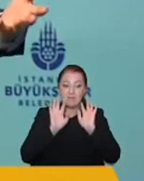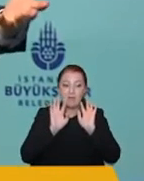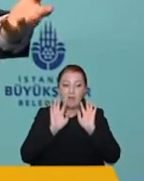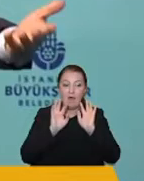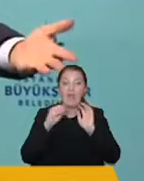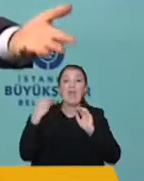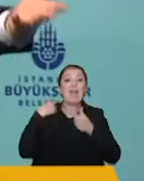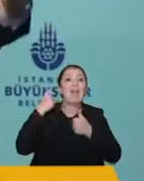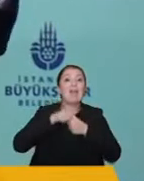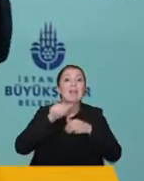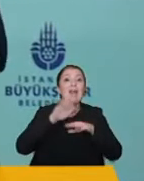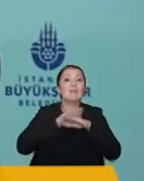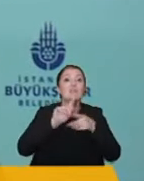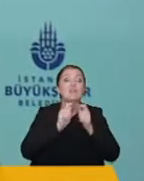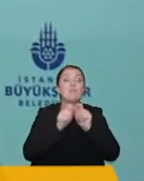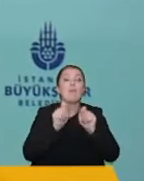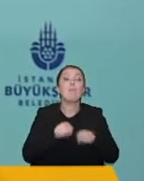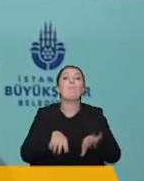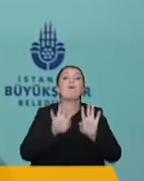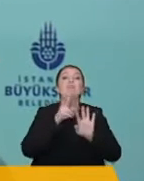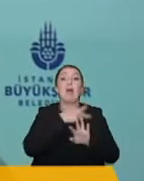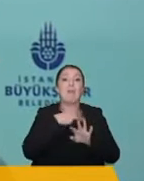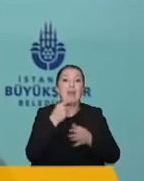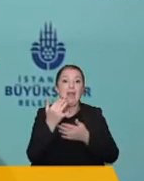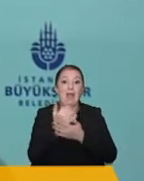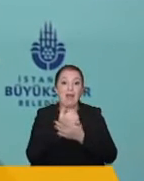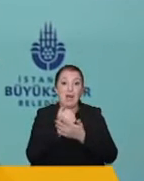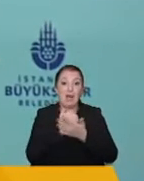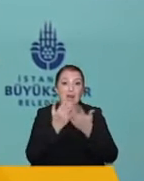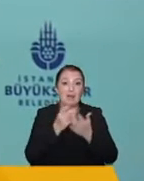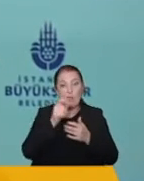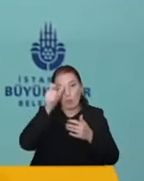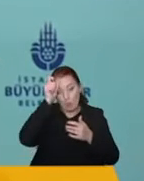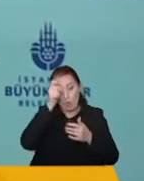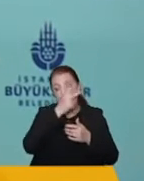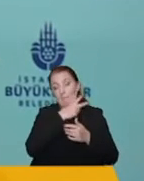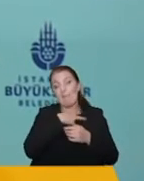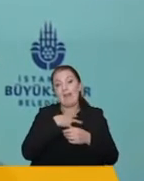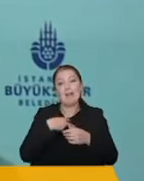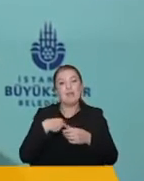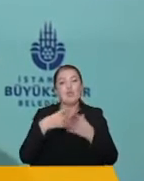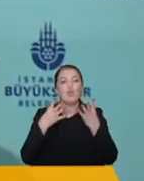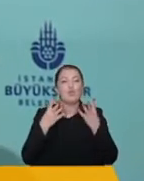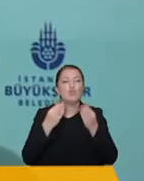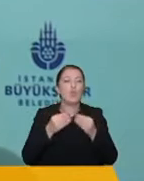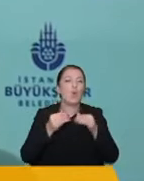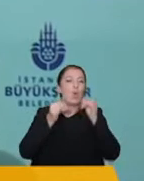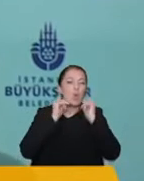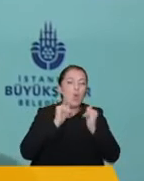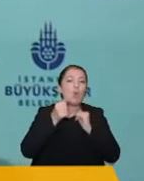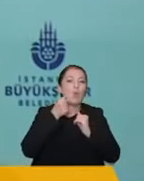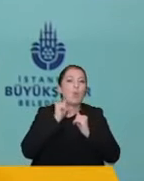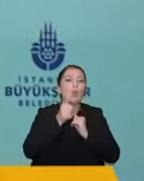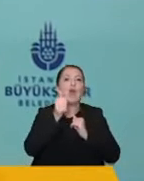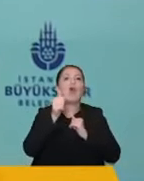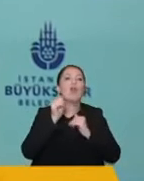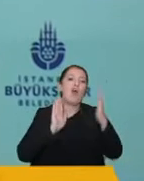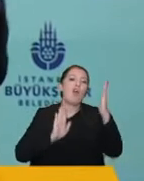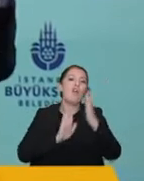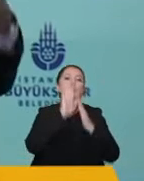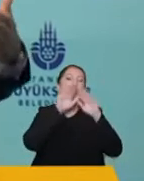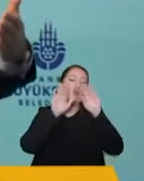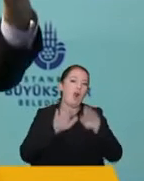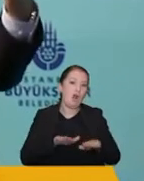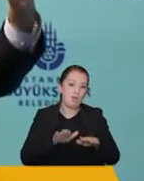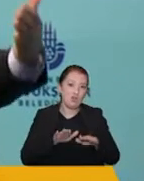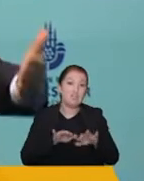düzenleme yapılmazsa belediyelerin gelirlerinde, Türk belediyeciliği çok kötü günlerle karşı karşıya kalacaktır.